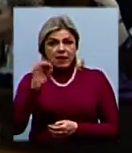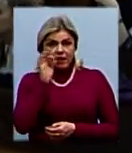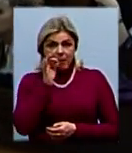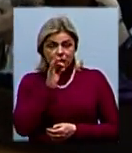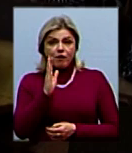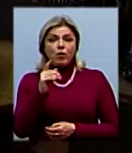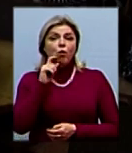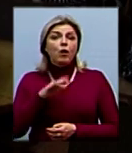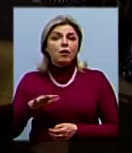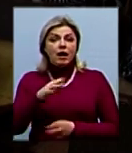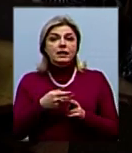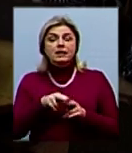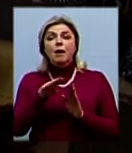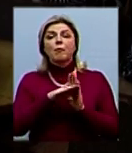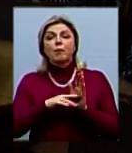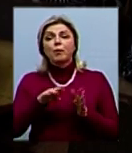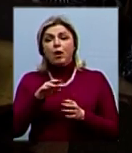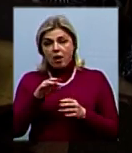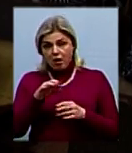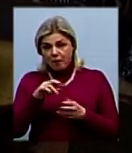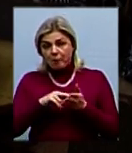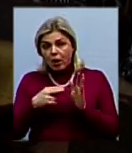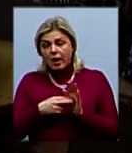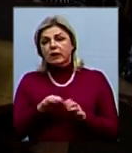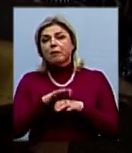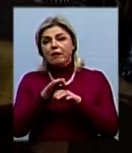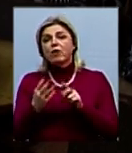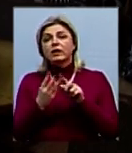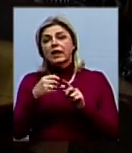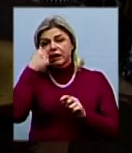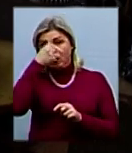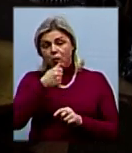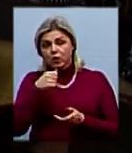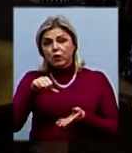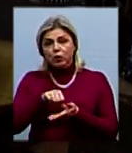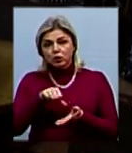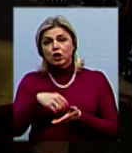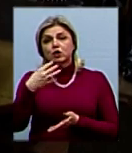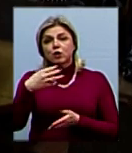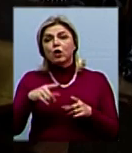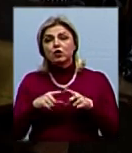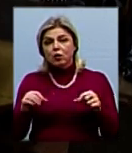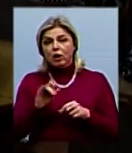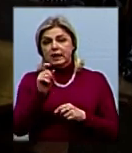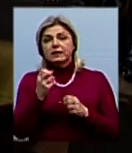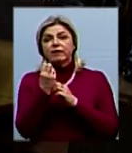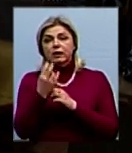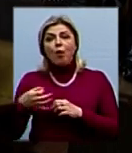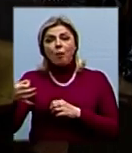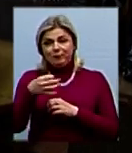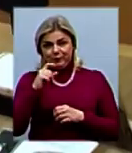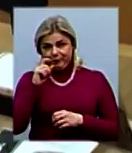В Україні цей проєкт проводиться третій рік. Цьогоріч у ньому беруть участь 40 шкіл з 12 областей